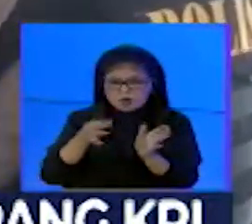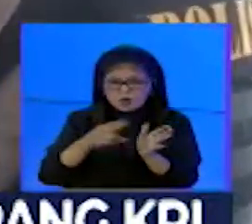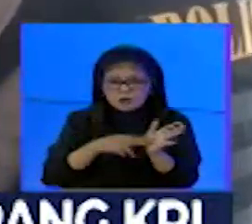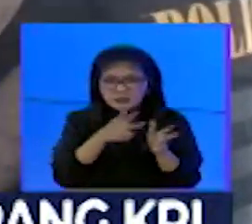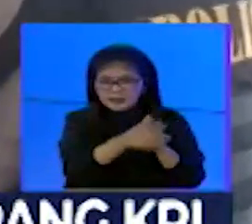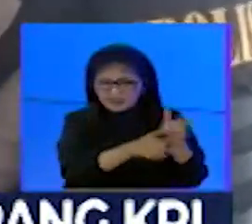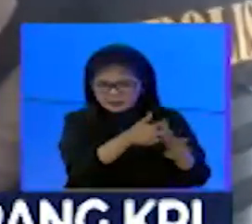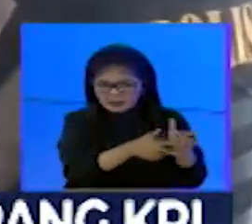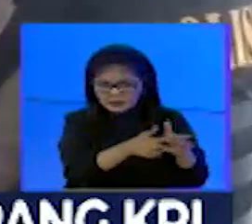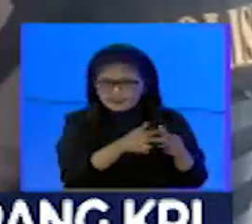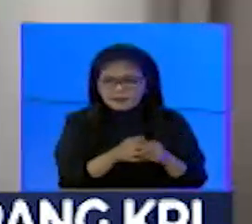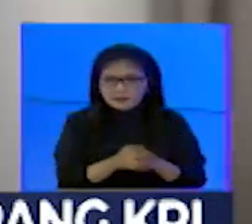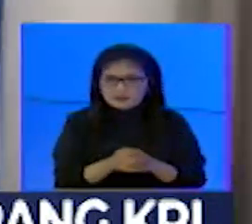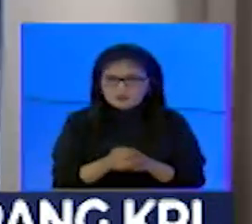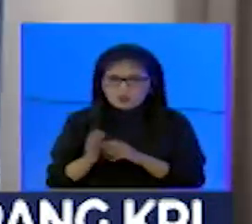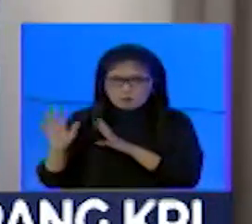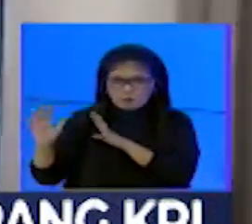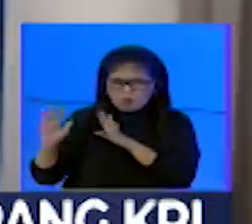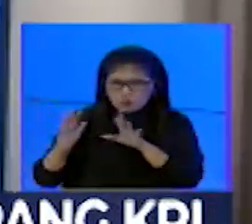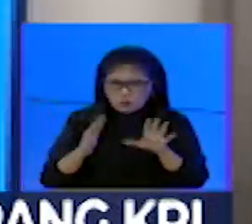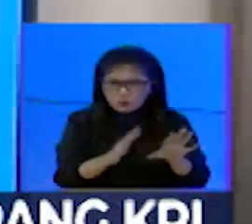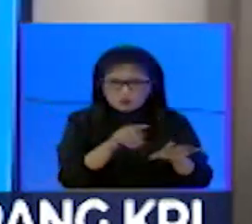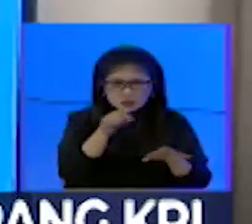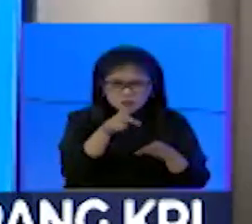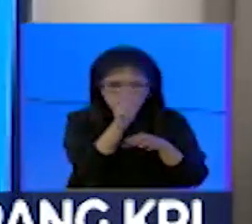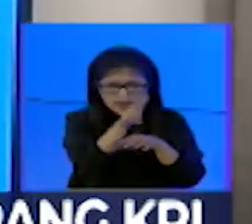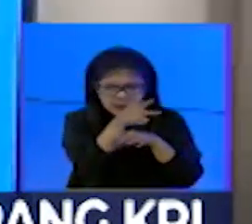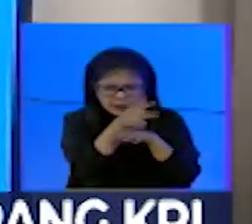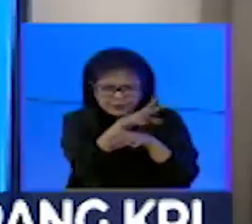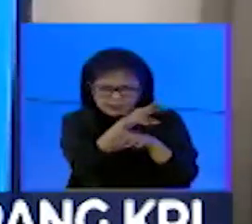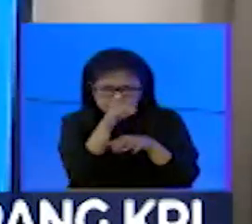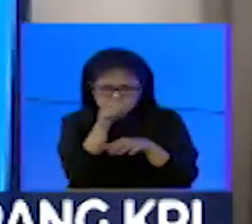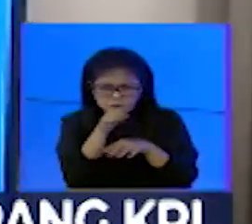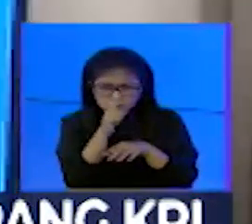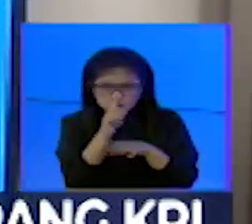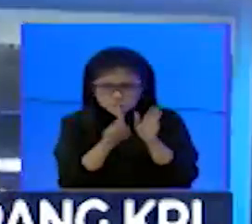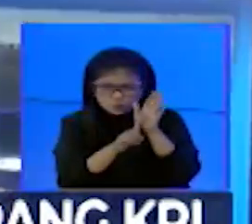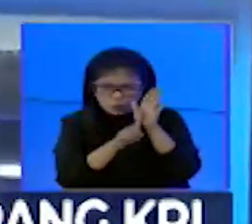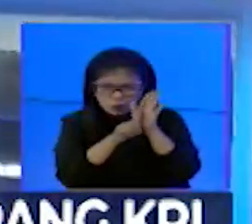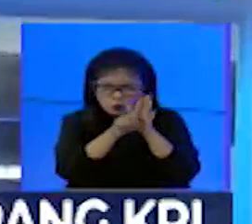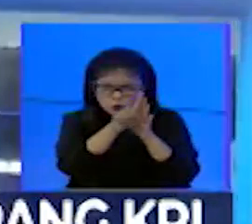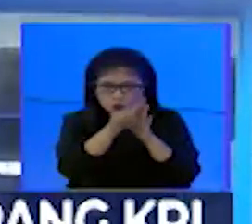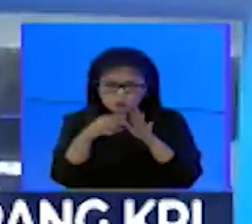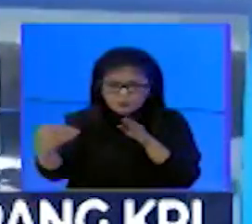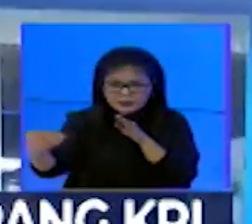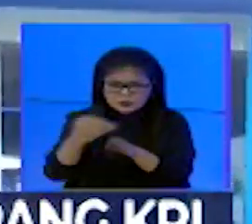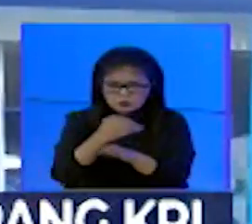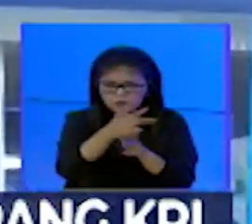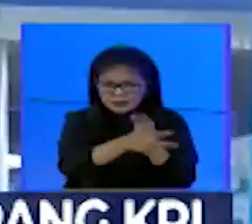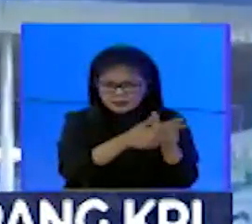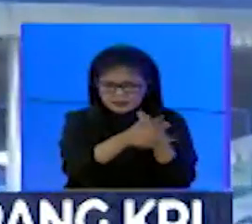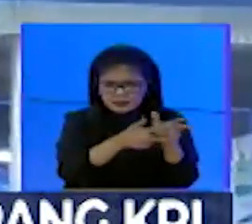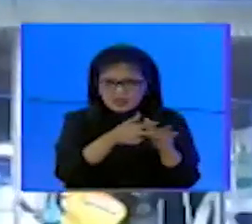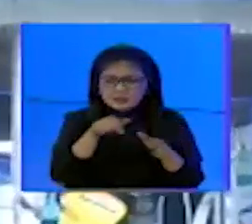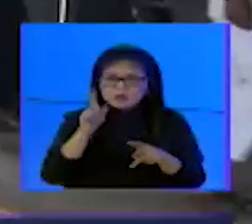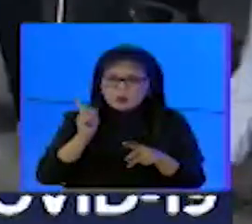Pergerakan penumpang juga diawasi oleh kamera pemindai guna mengukur suhu badan setiap penumpang yang akan memasuki peron. Hal ini dilakukan menyusul